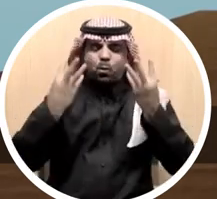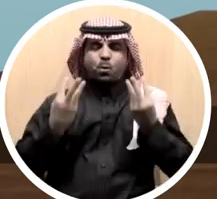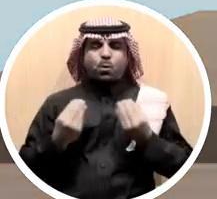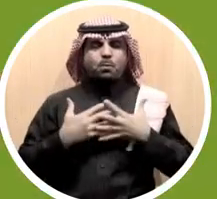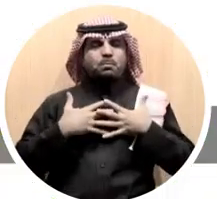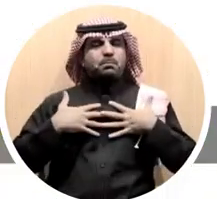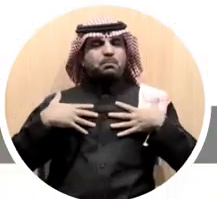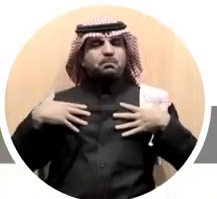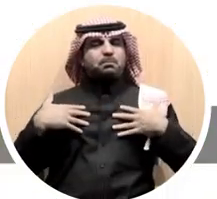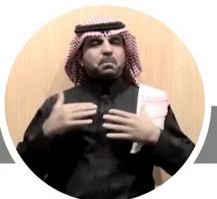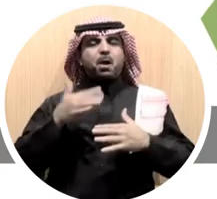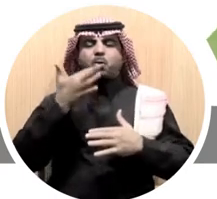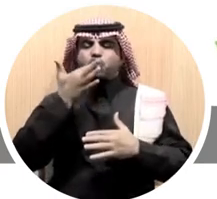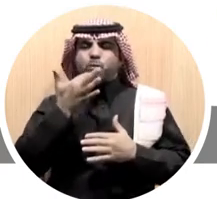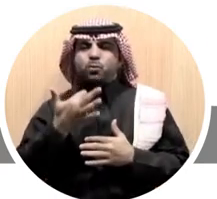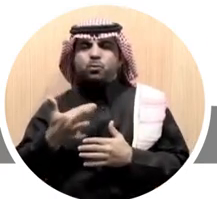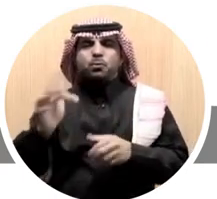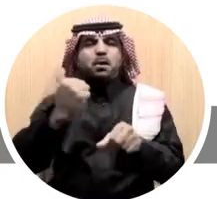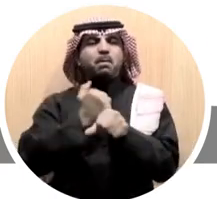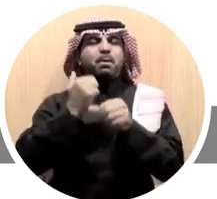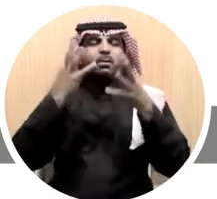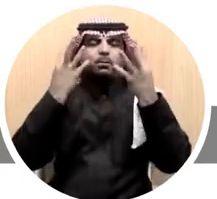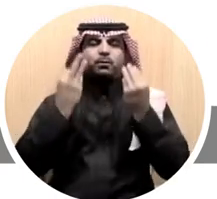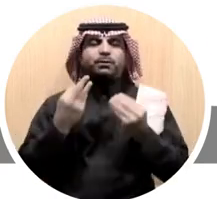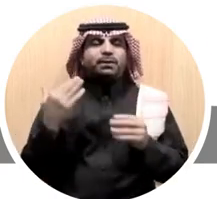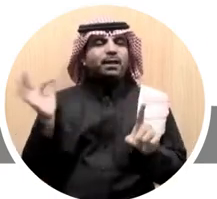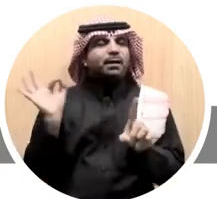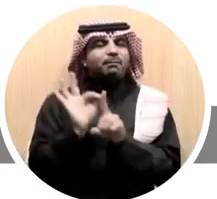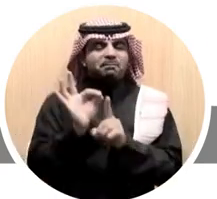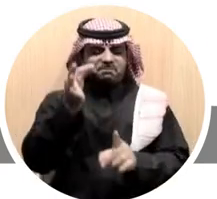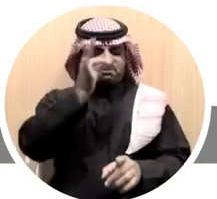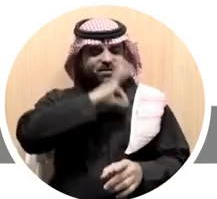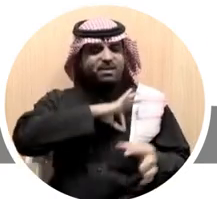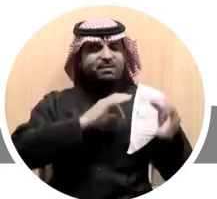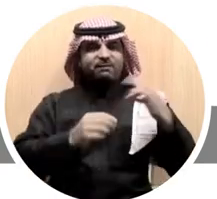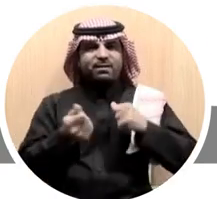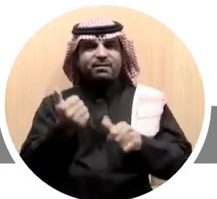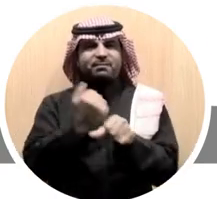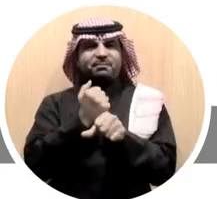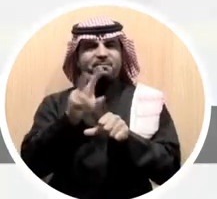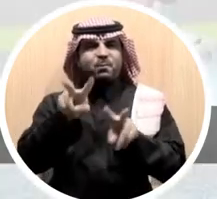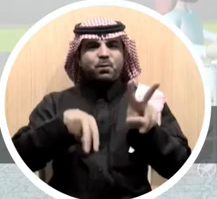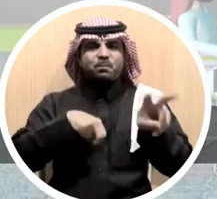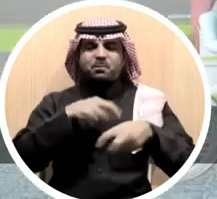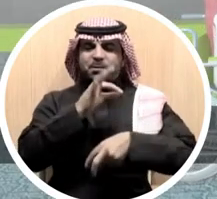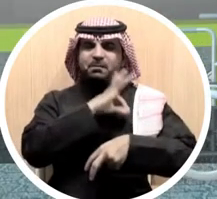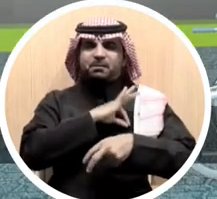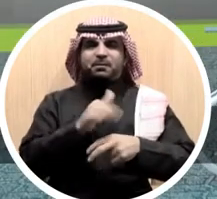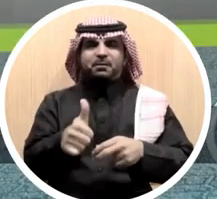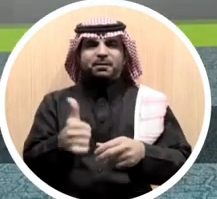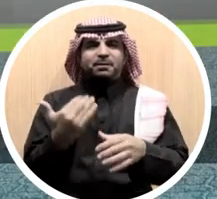بارزة. تعمل عارين للهمم مع الأشخاص ذوي الإعاقة وكذلك مع الشركات